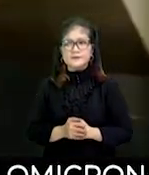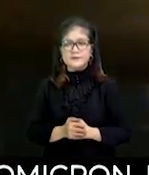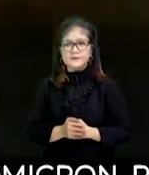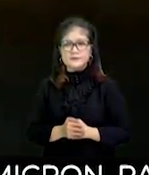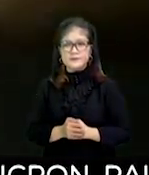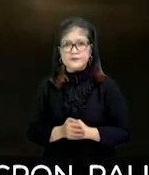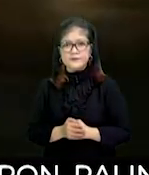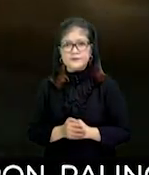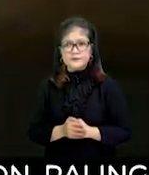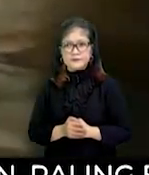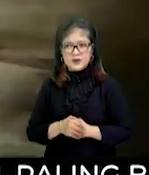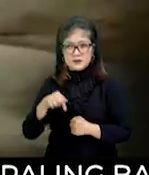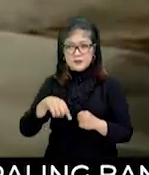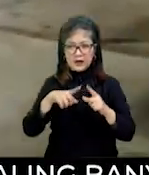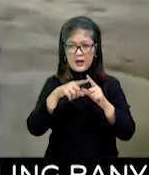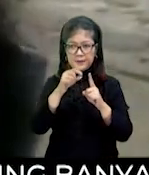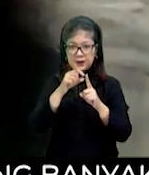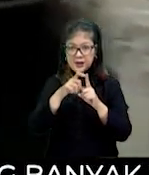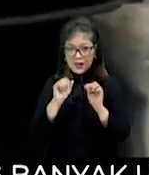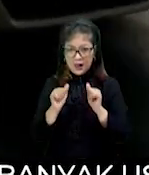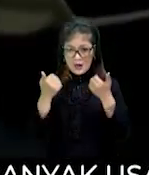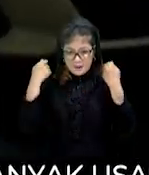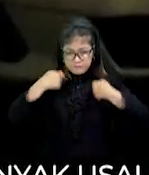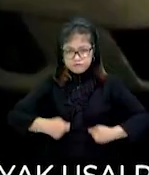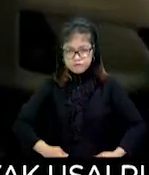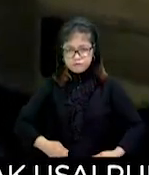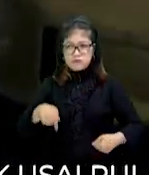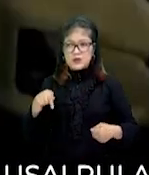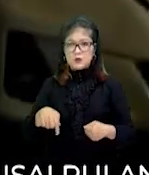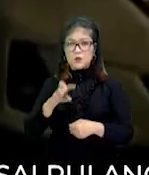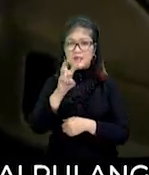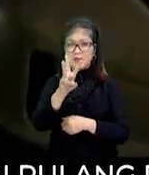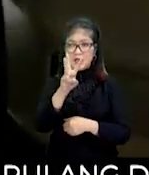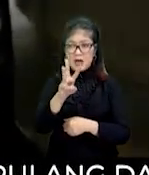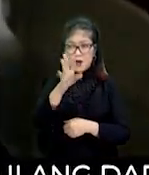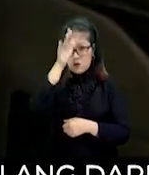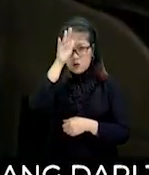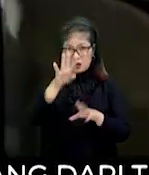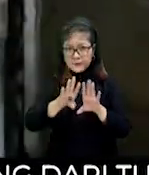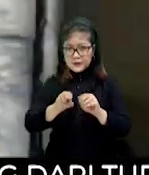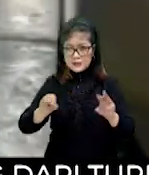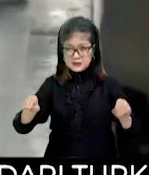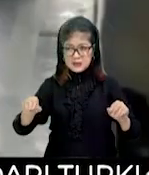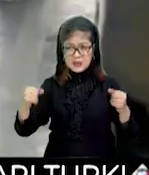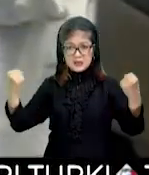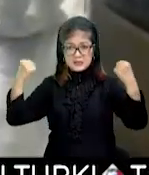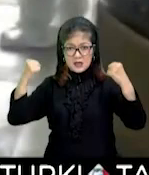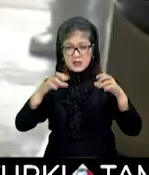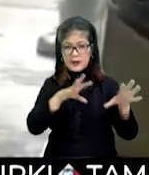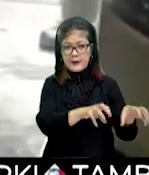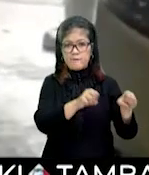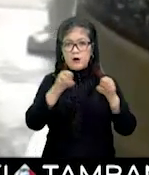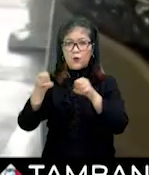Menggunakan APD lengkap, petugas gabungan dari tiga pilar mengevakuasi istri pasien Omikron di apartemen kawasan Pluit, Jakarta Utara,